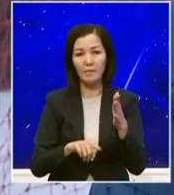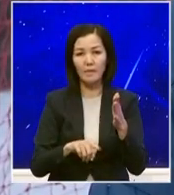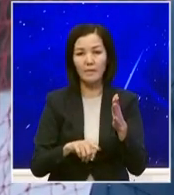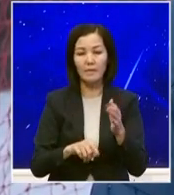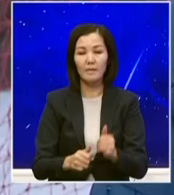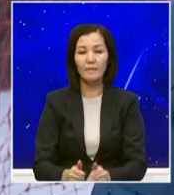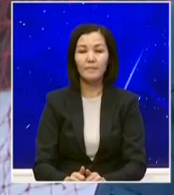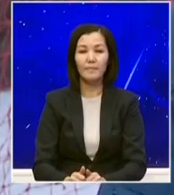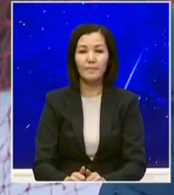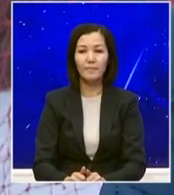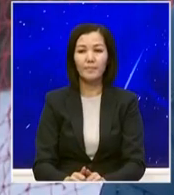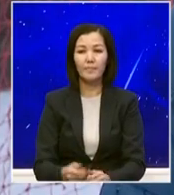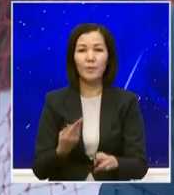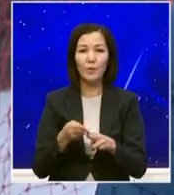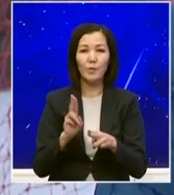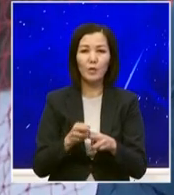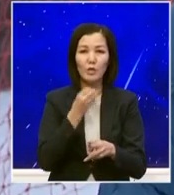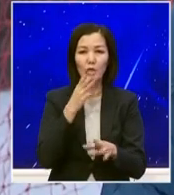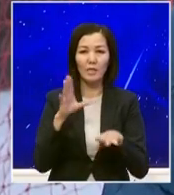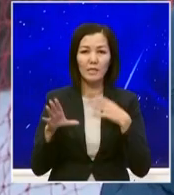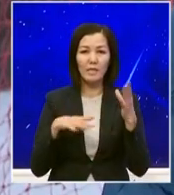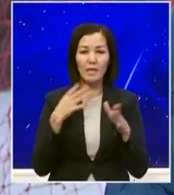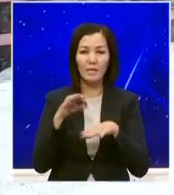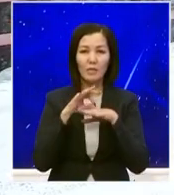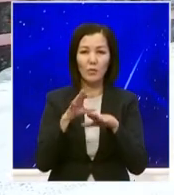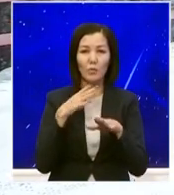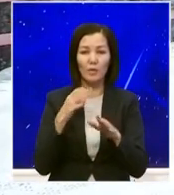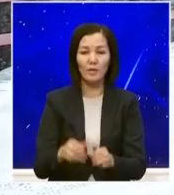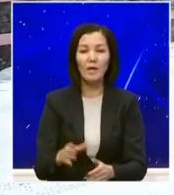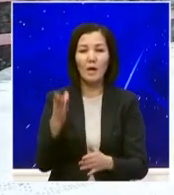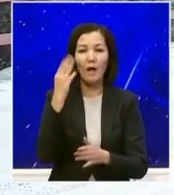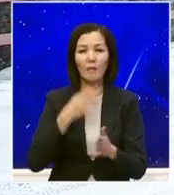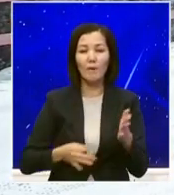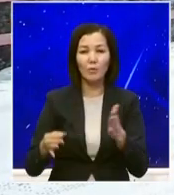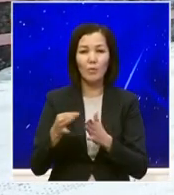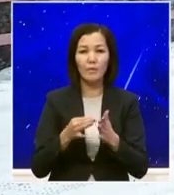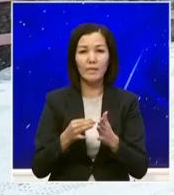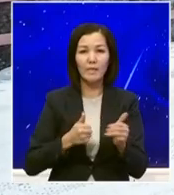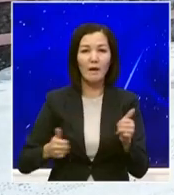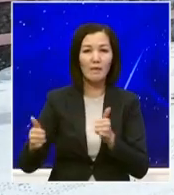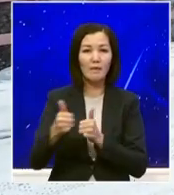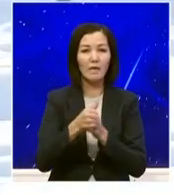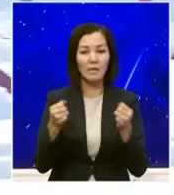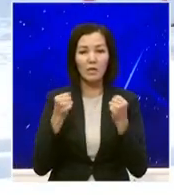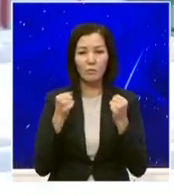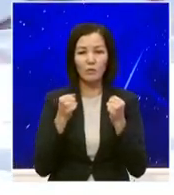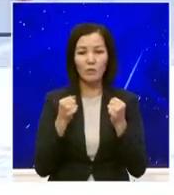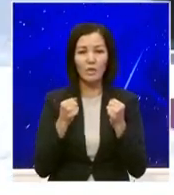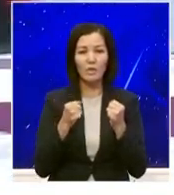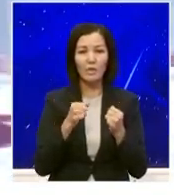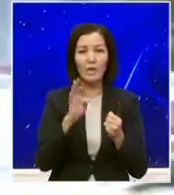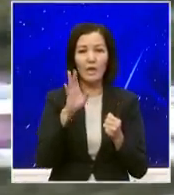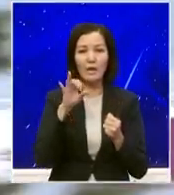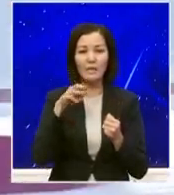сенімді ақтайды деп отырмыз. Өйткені жақсы дайындықтан өтті. Алматы облысындағы алдыңғы қатарлы спортшылардың бірі